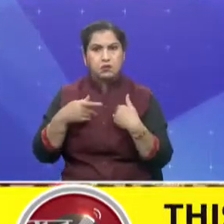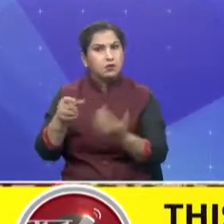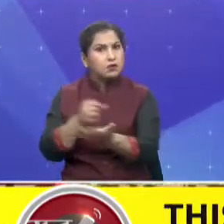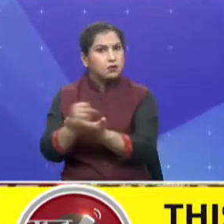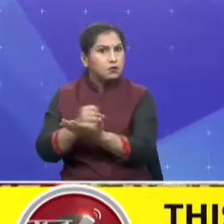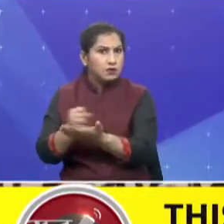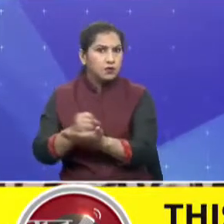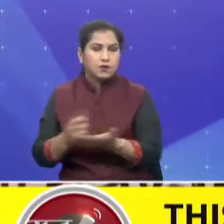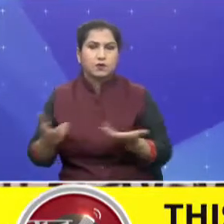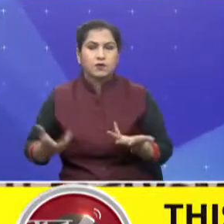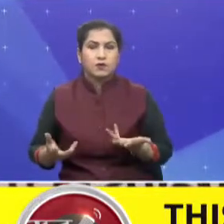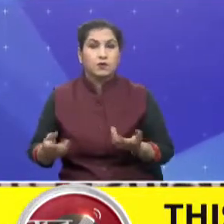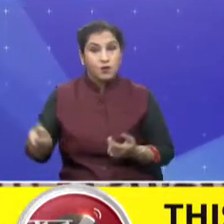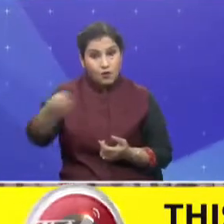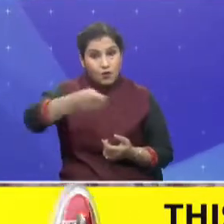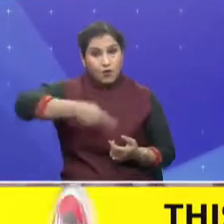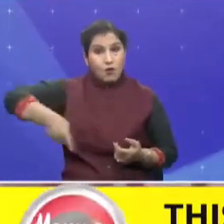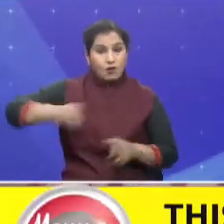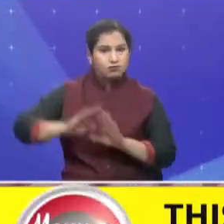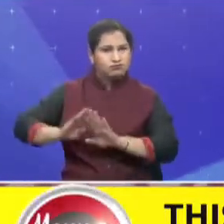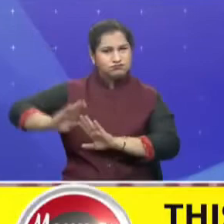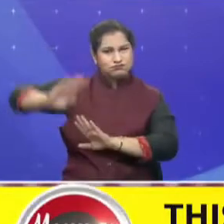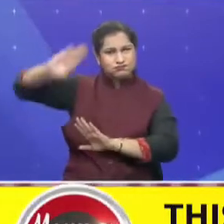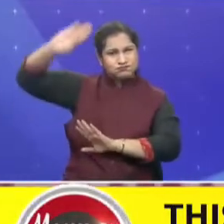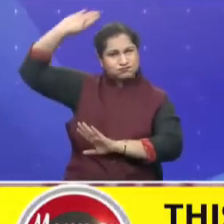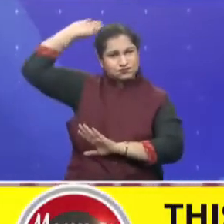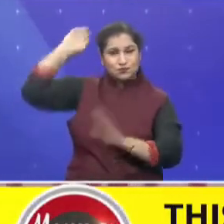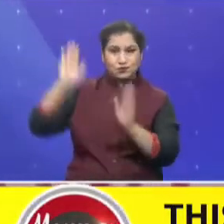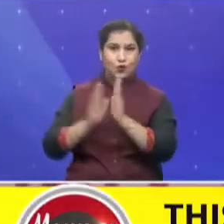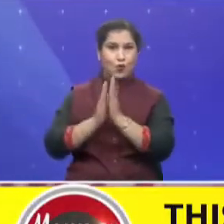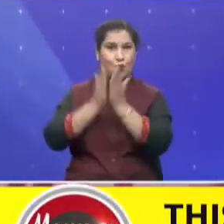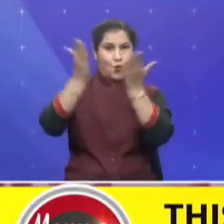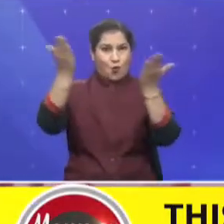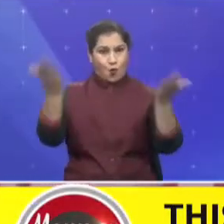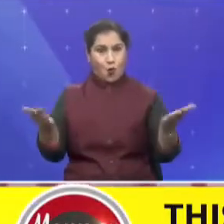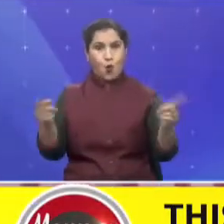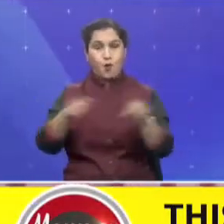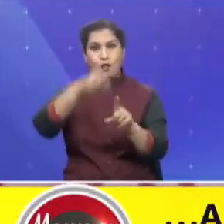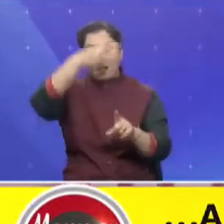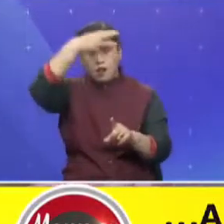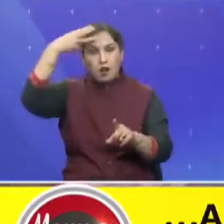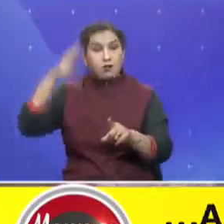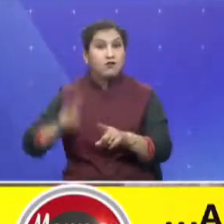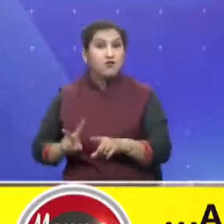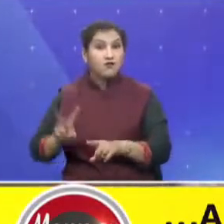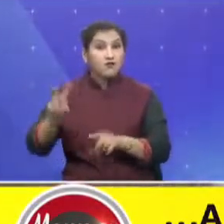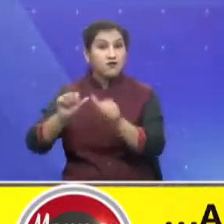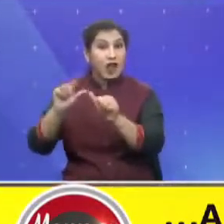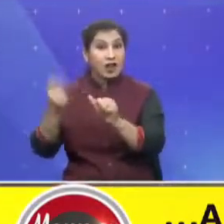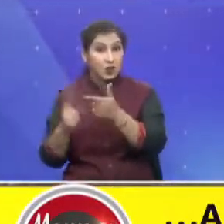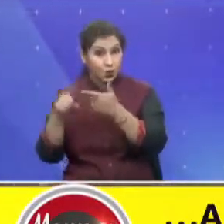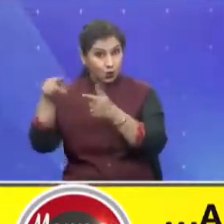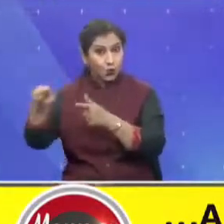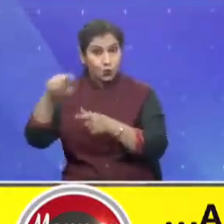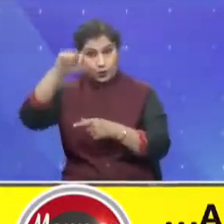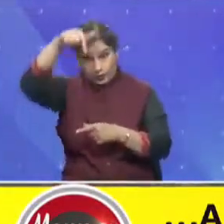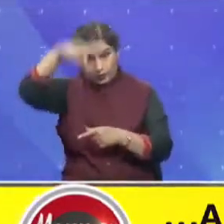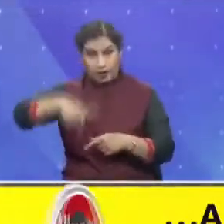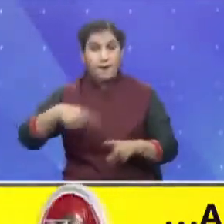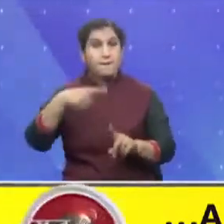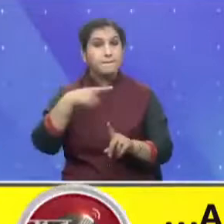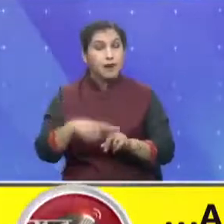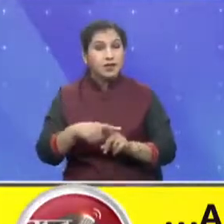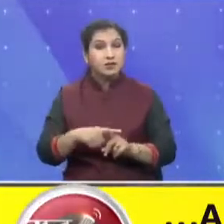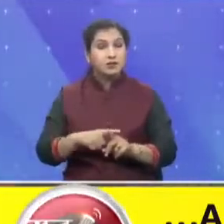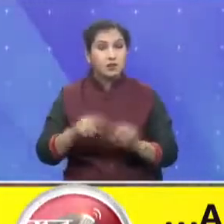कोशिश हमारे प्राचीन ग्रंथों और सांस्कृतिक मूल्यों को भारत ही नहीं